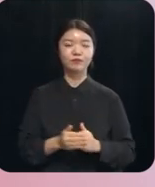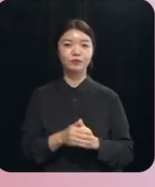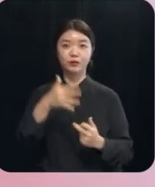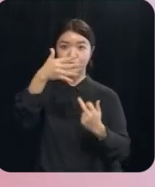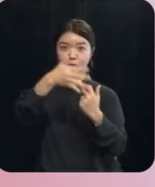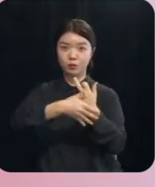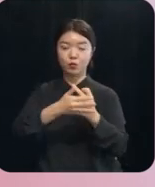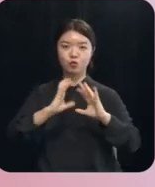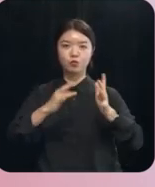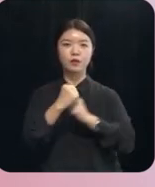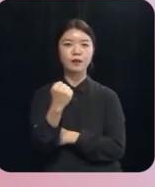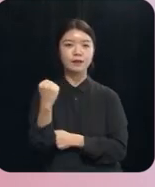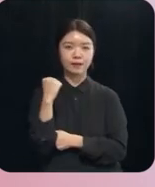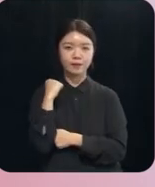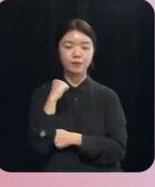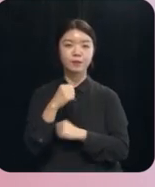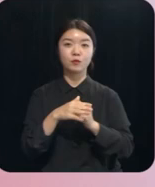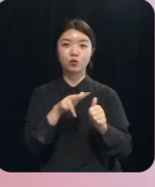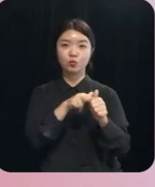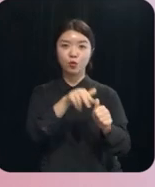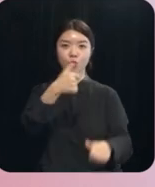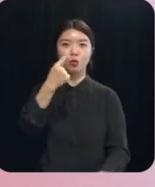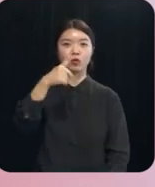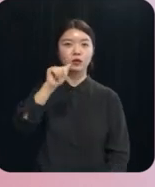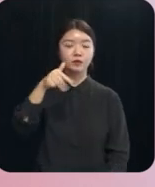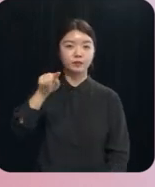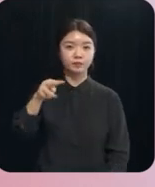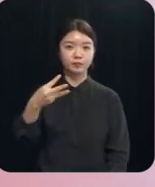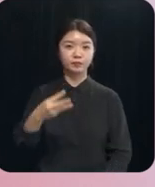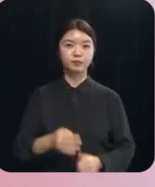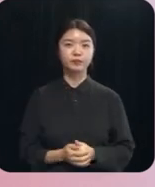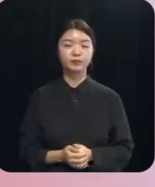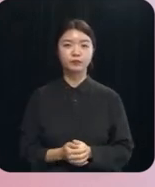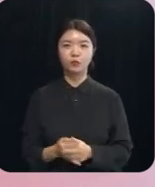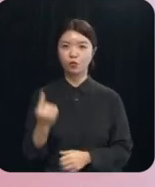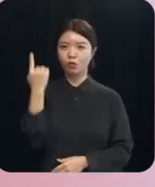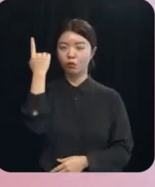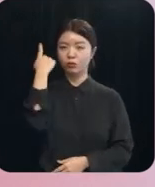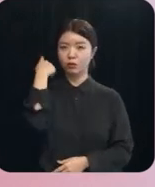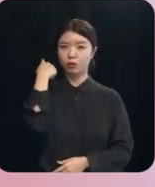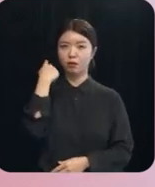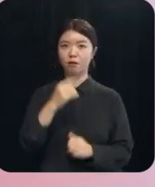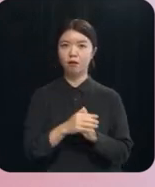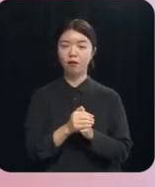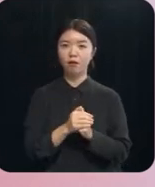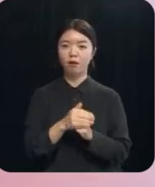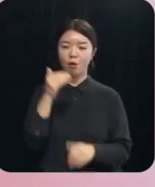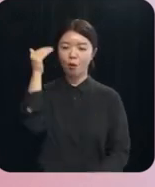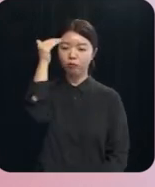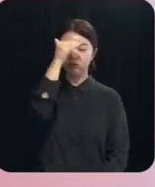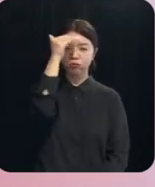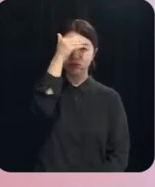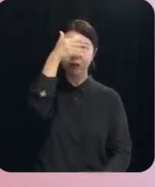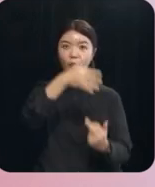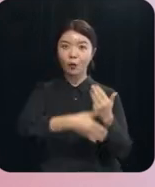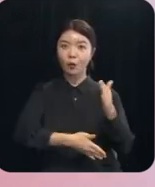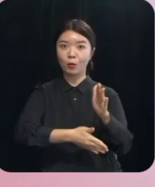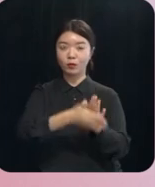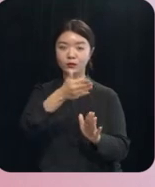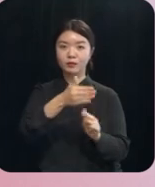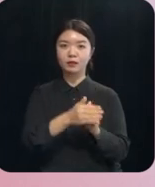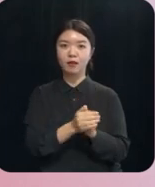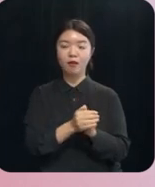서귀포 국민의힘 후보 고기철입니다. 어제 둘러본 서귀포의